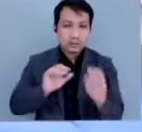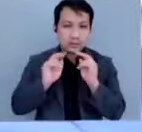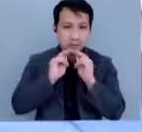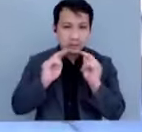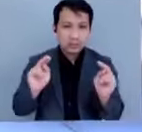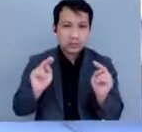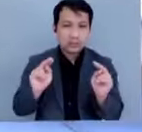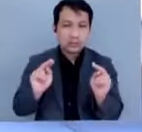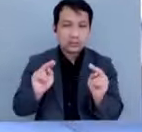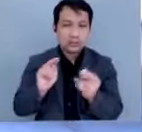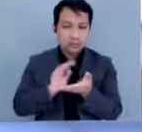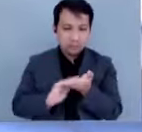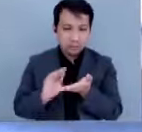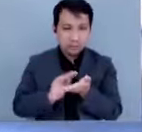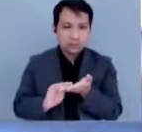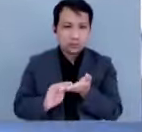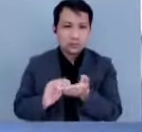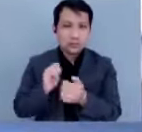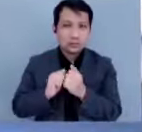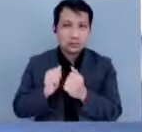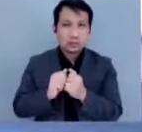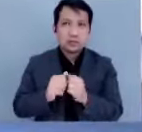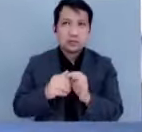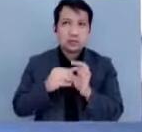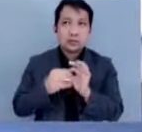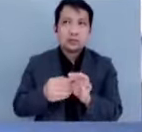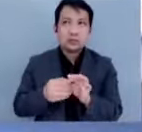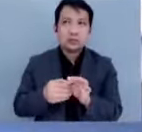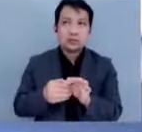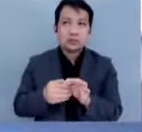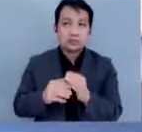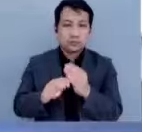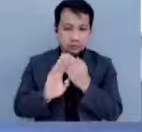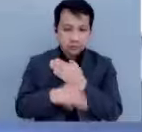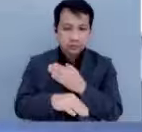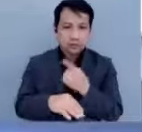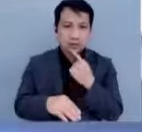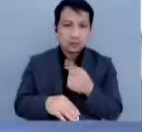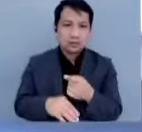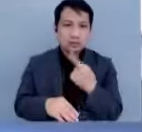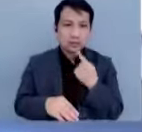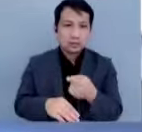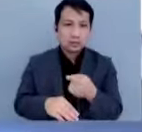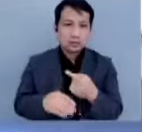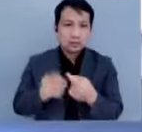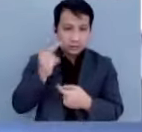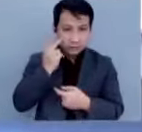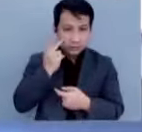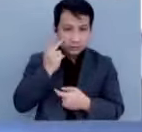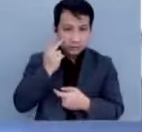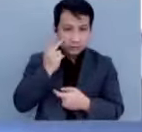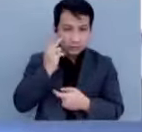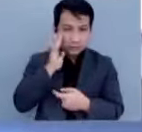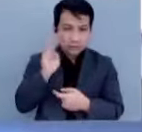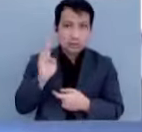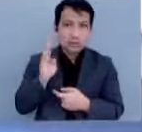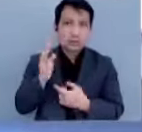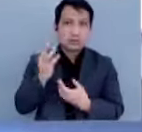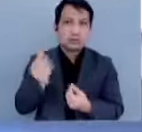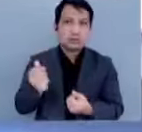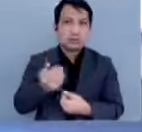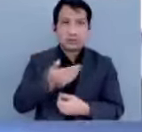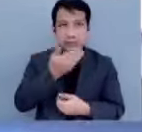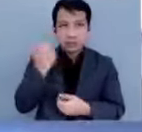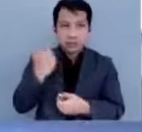magpapatawad pero hindi ibig sabihin ay pwede kang bumalik. Yan ang say ni Catherine Bernardo na nakamove on na raw sa breakup nila